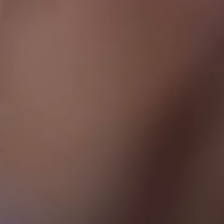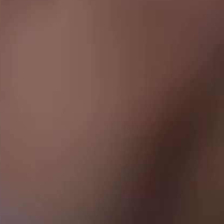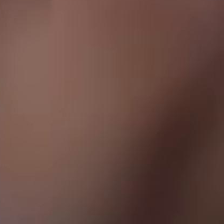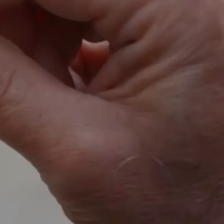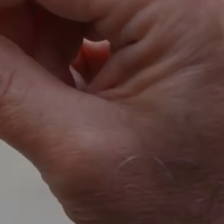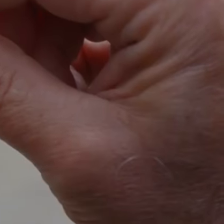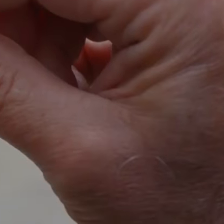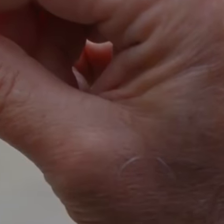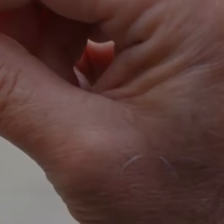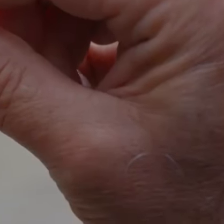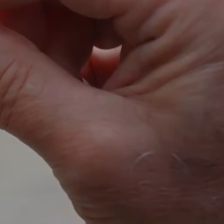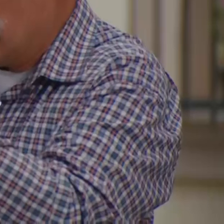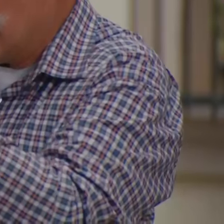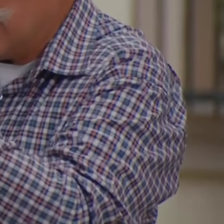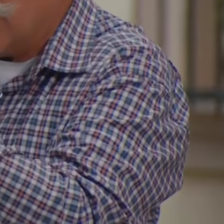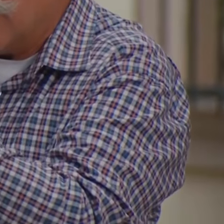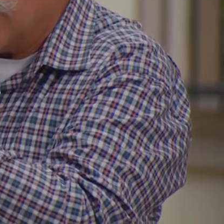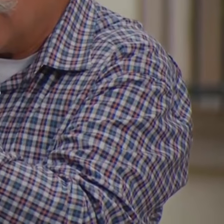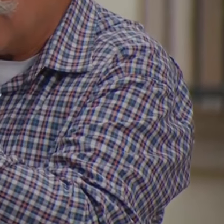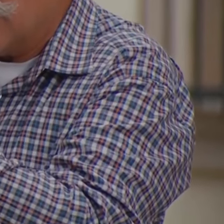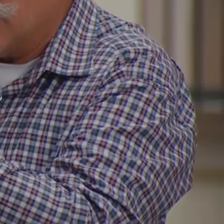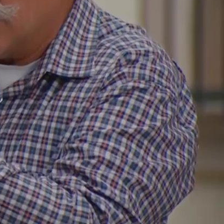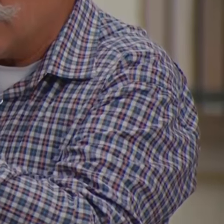içinde bakışıyorlar. Münir yüzüğün içini okudu.